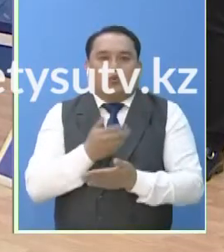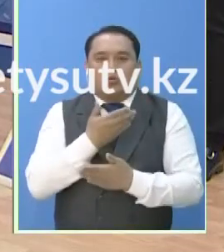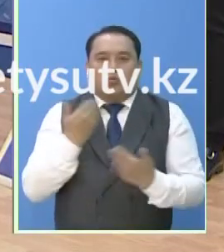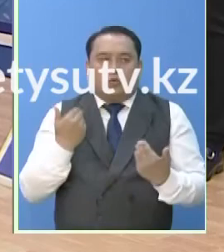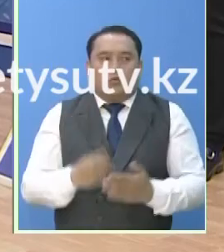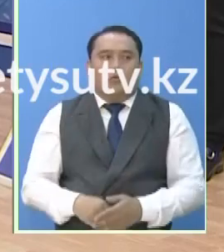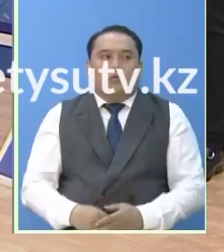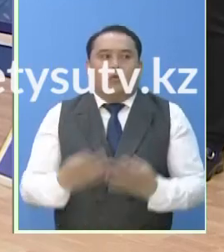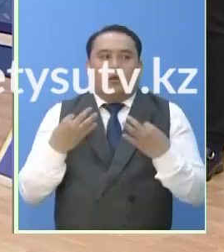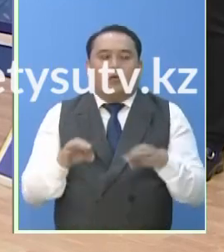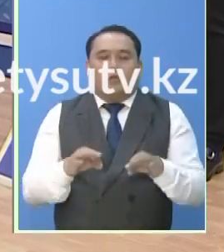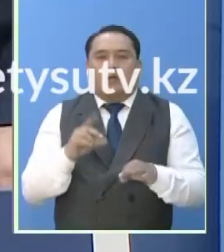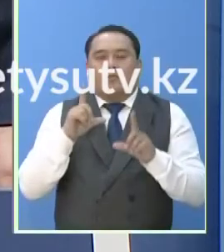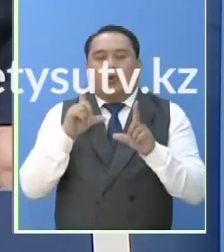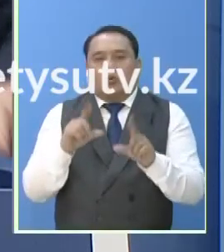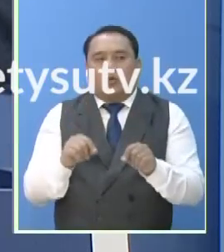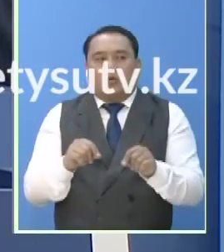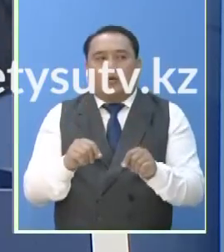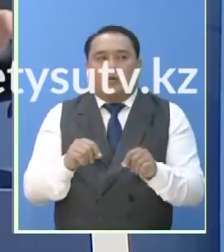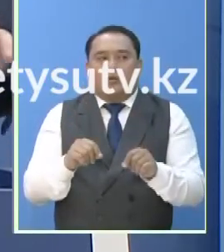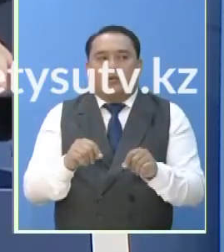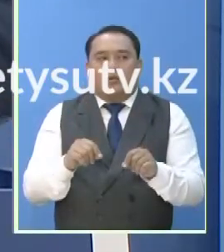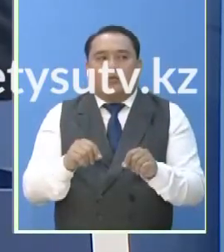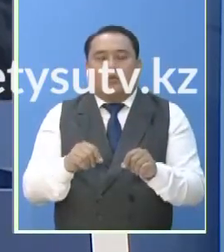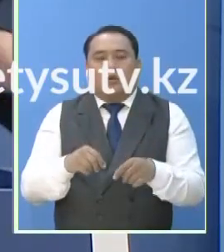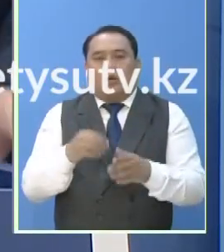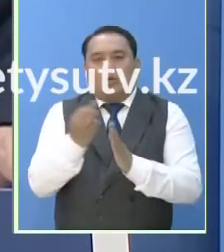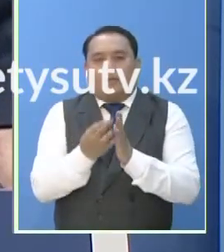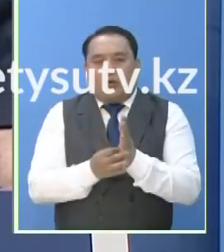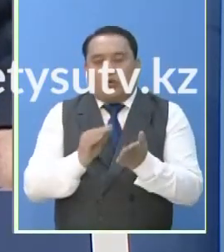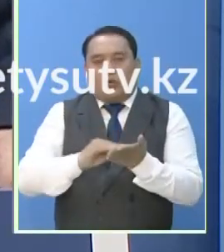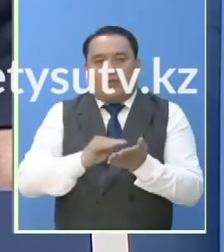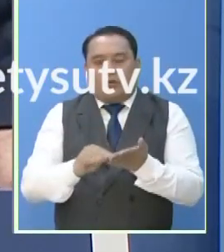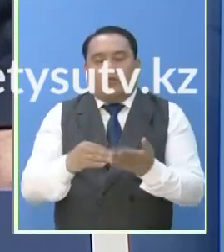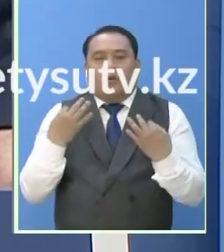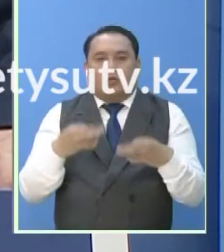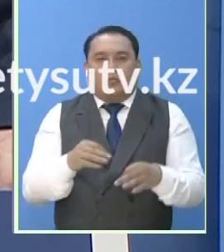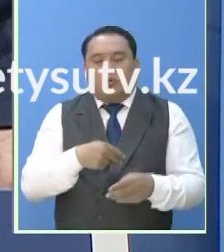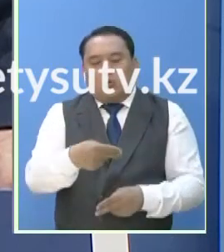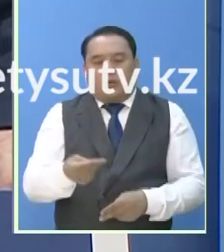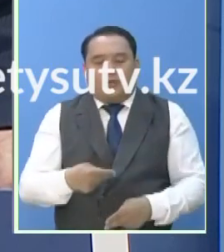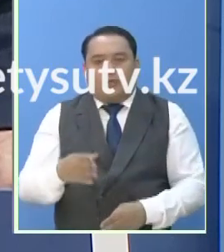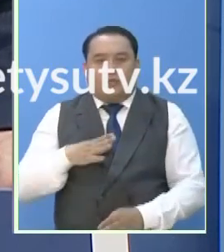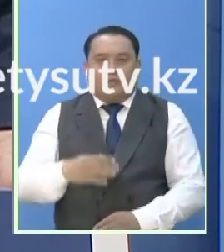жерде расимдейди. Ал барган кезде жанагы өзүн каршы эмеспин деген. Ошол жерде мен эгилүүгө каршы эмеспин деген өзү